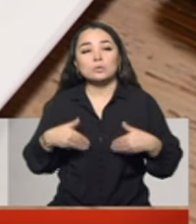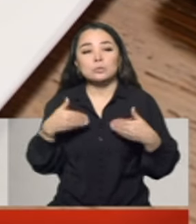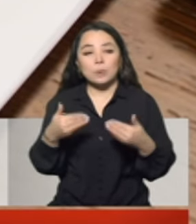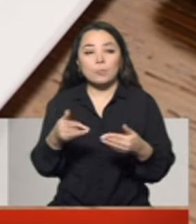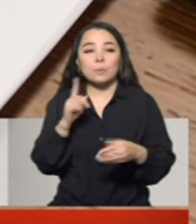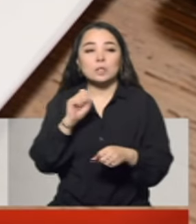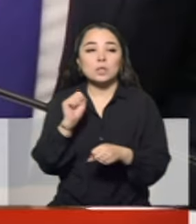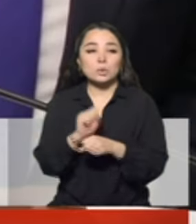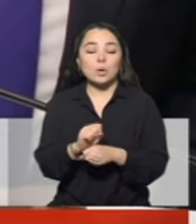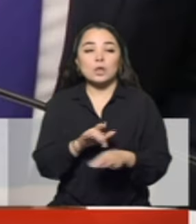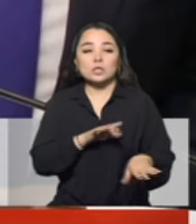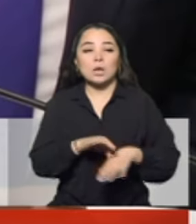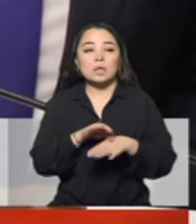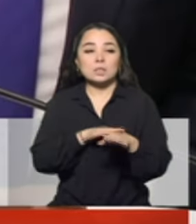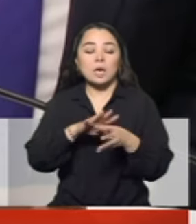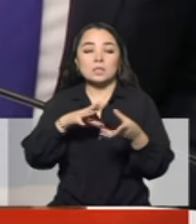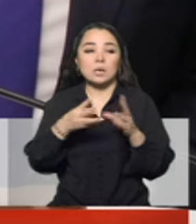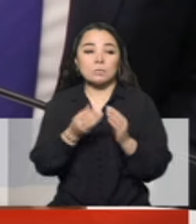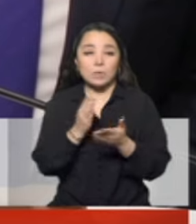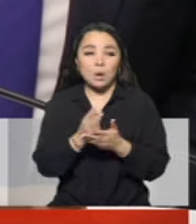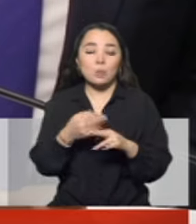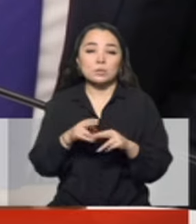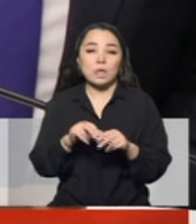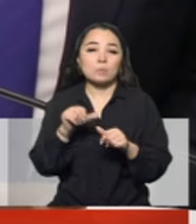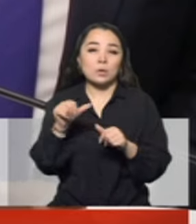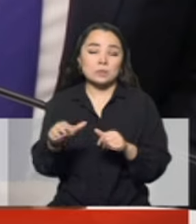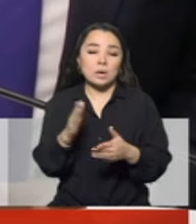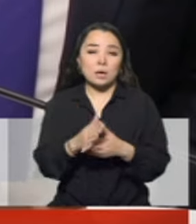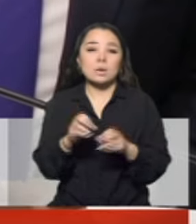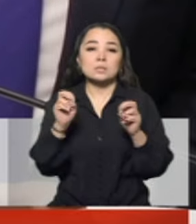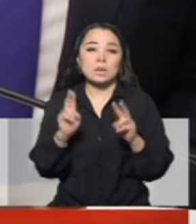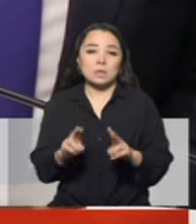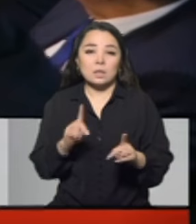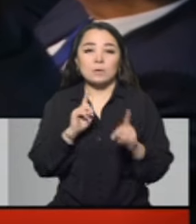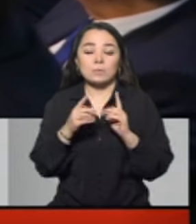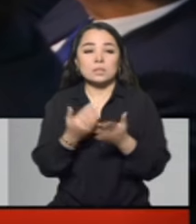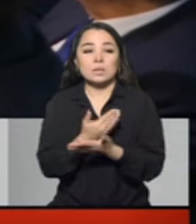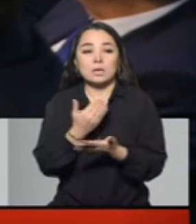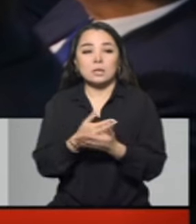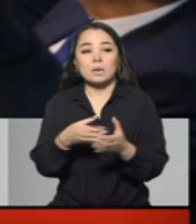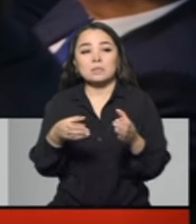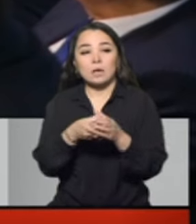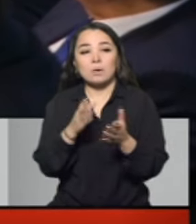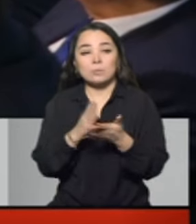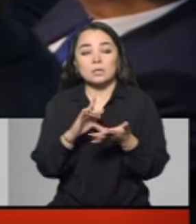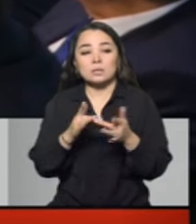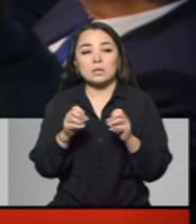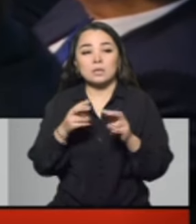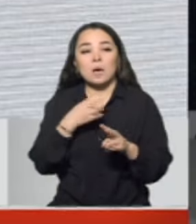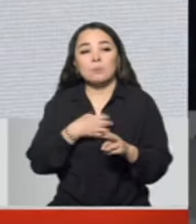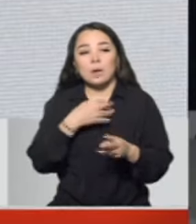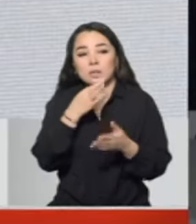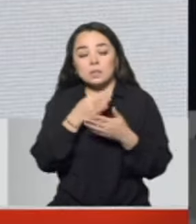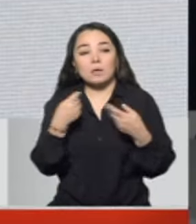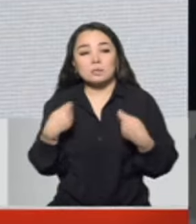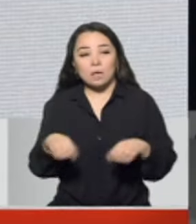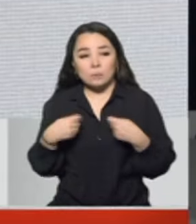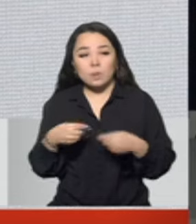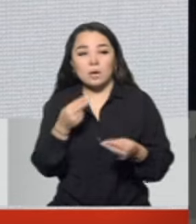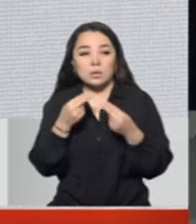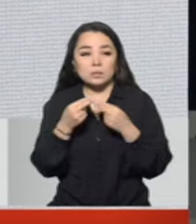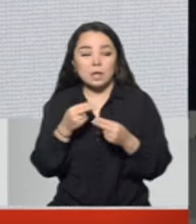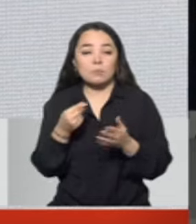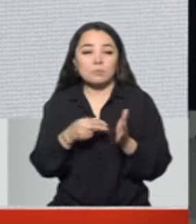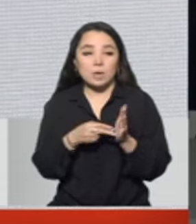жүргізген мониторингтік шараларының нәтижесі. Одан бөлек арнайы талдамалық жүйенің арқасында әлеуметтік маңызы бар тауарлар мен азық